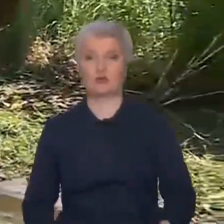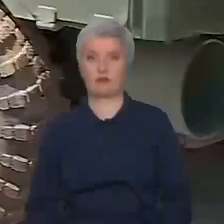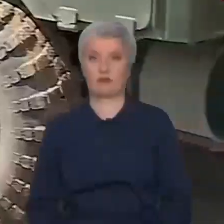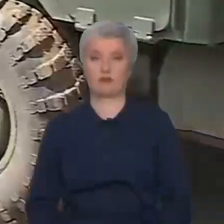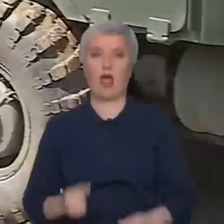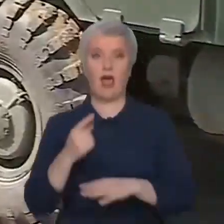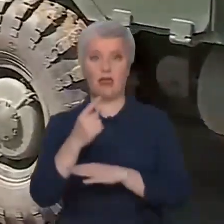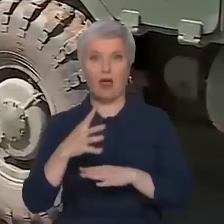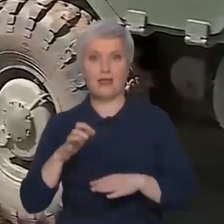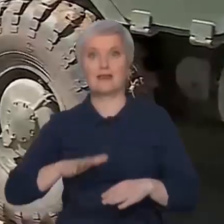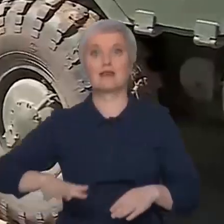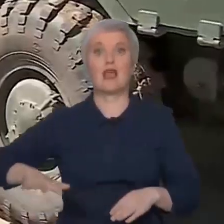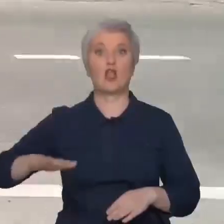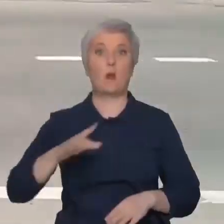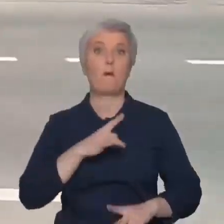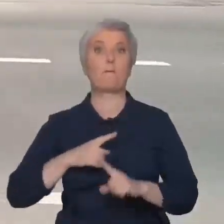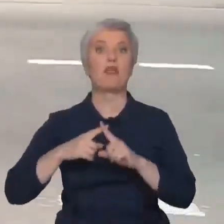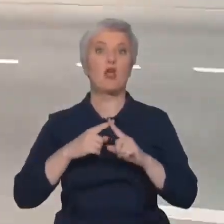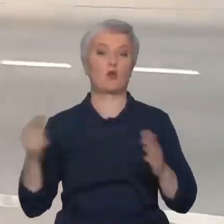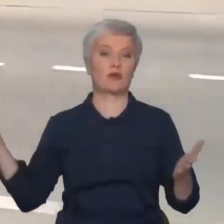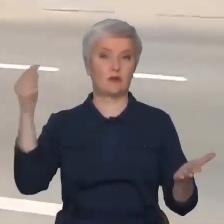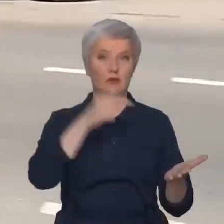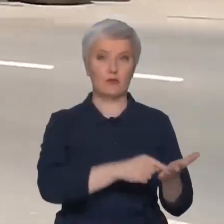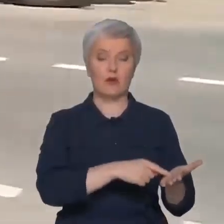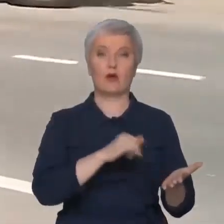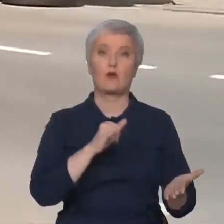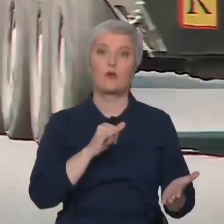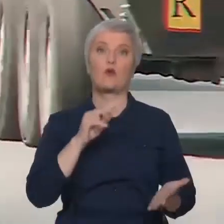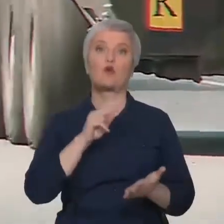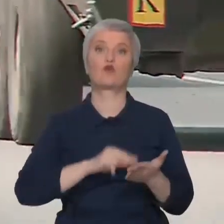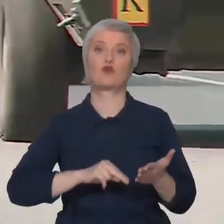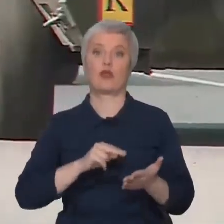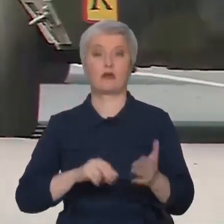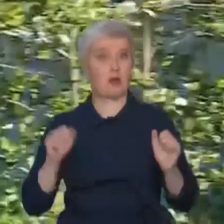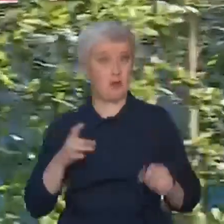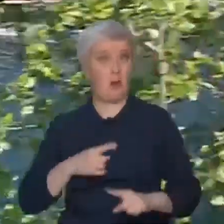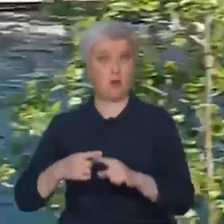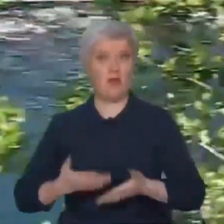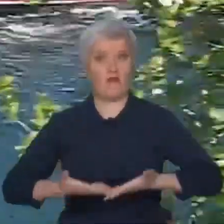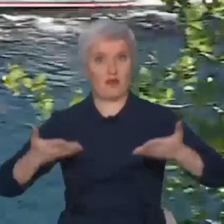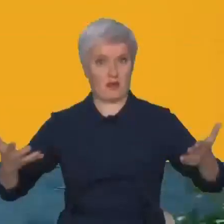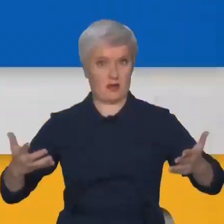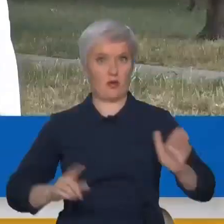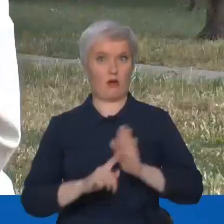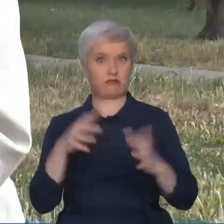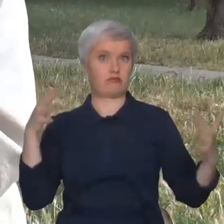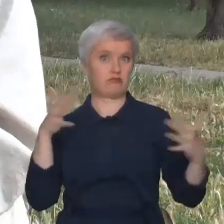Ракети з території Білорусі прилетіли у Черкаси. Чи може ця країна відкрито вступити у війну проти України?